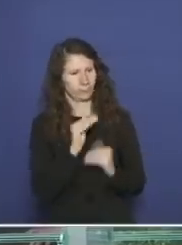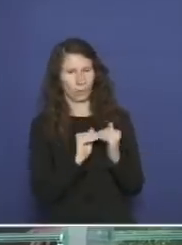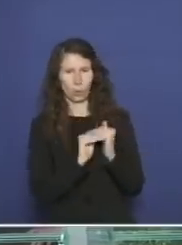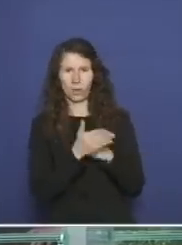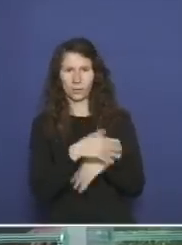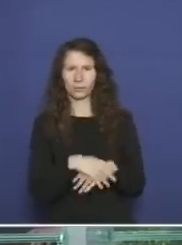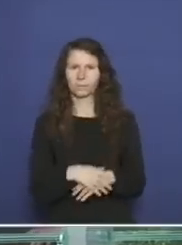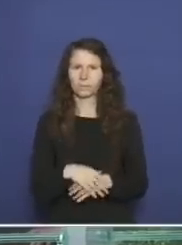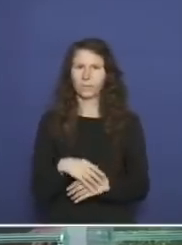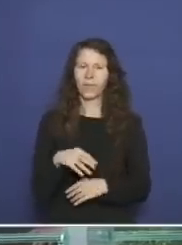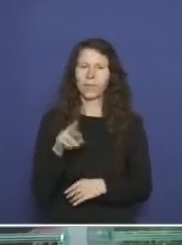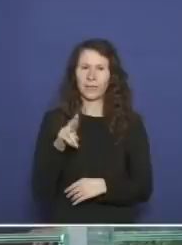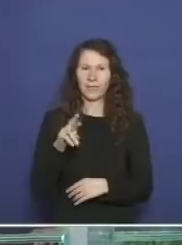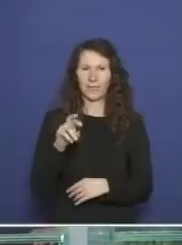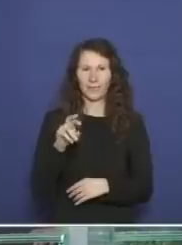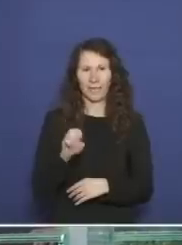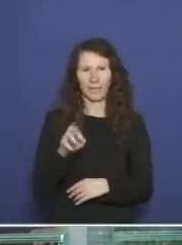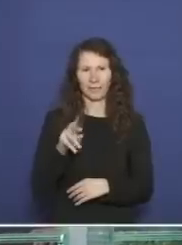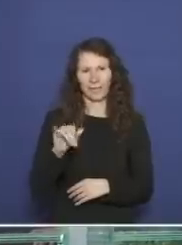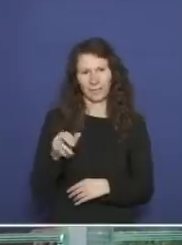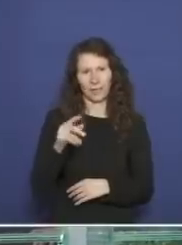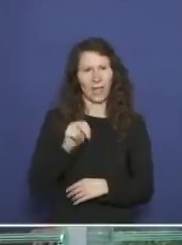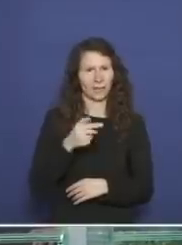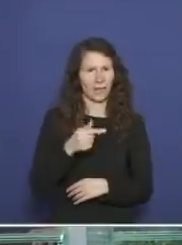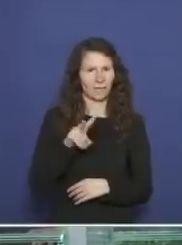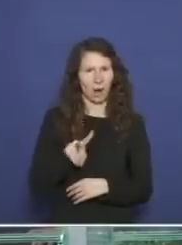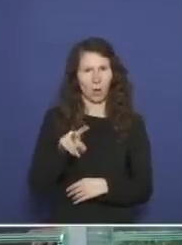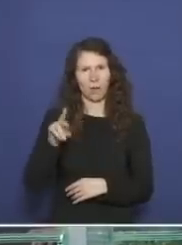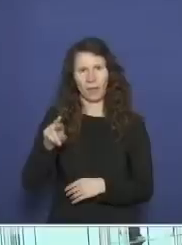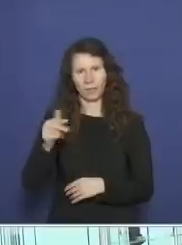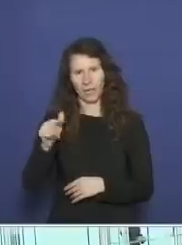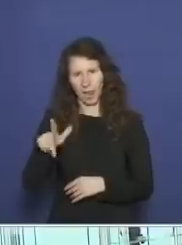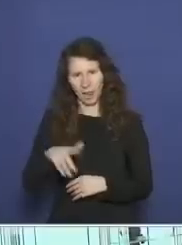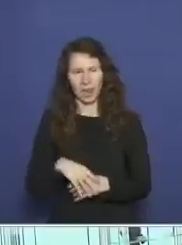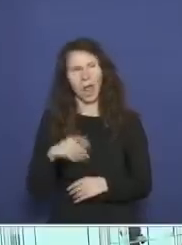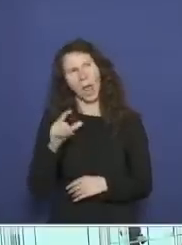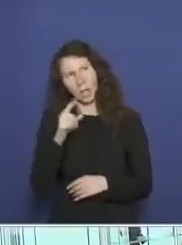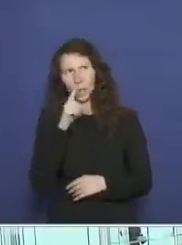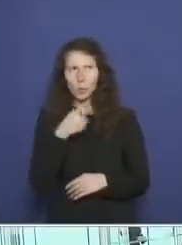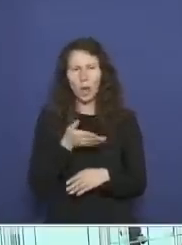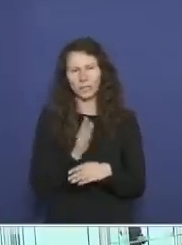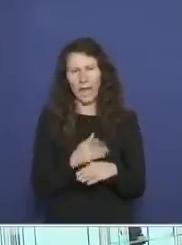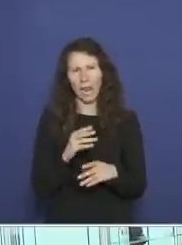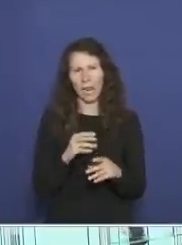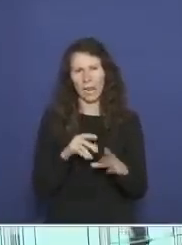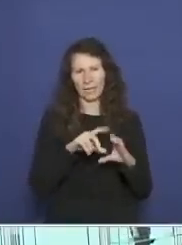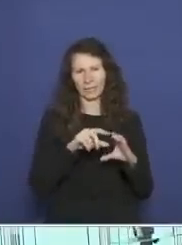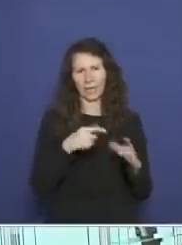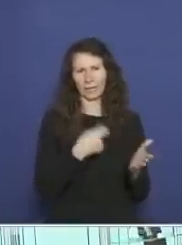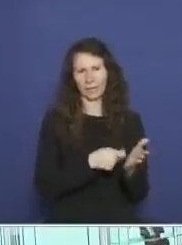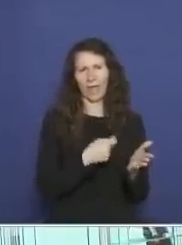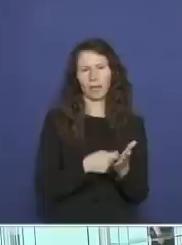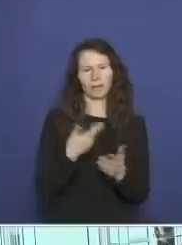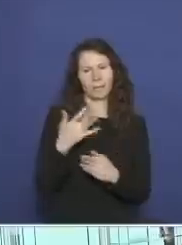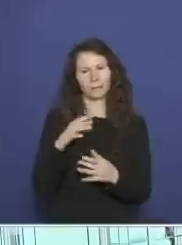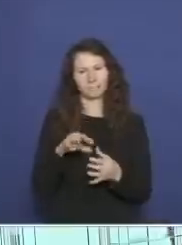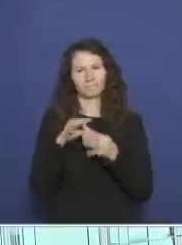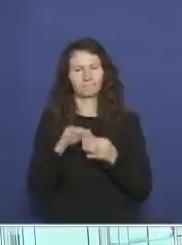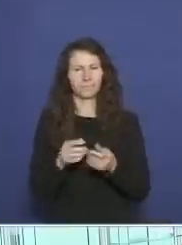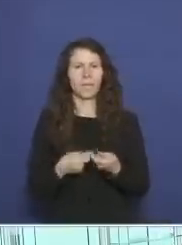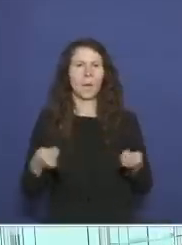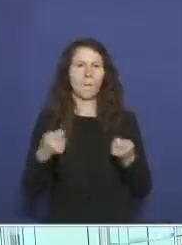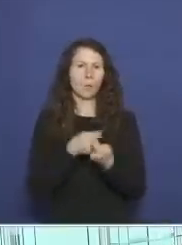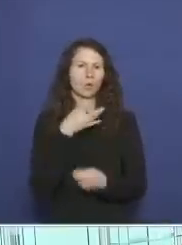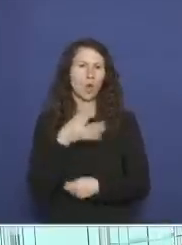Eseke Erik, NTV und RTL, hat am Rande was mit den Inzidenzwerten zu tun. Die Frage bezieht sich genau genommen auf die Bundesnotbremse. Die läuft